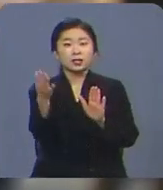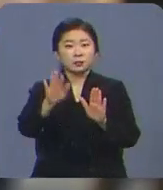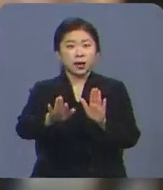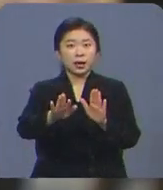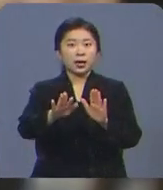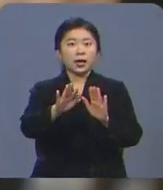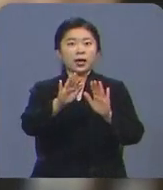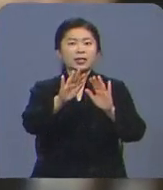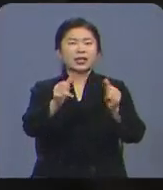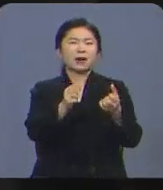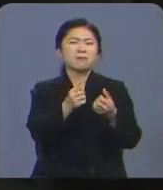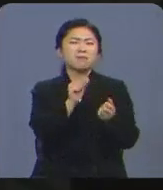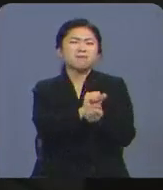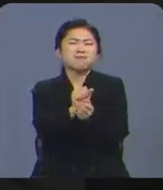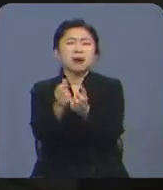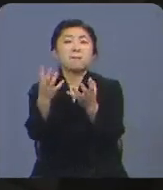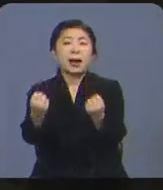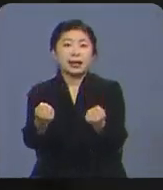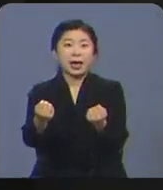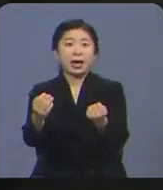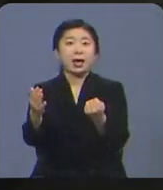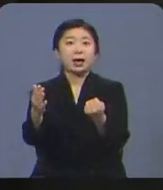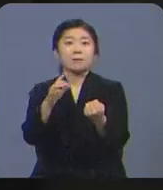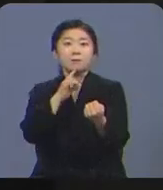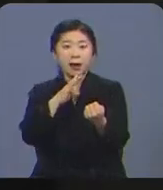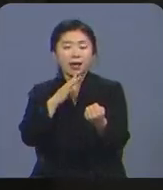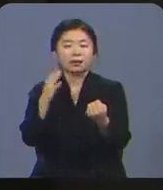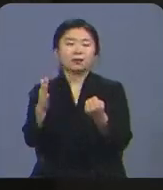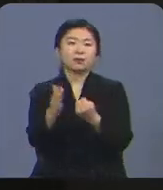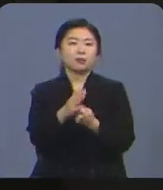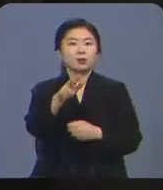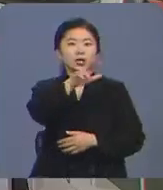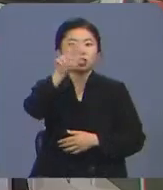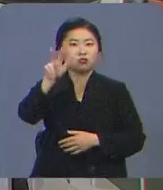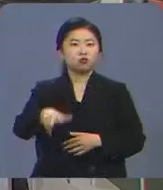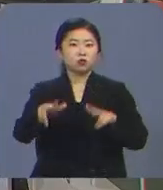발생한 학교에 한해서만 공개하겠다고 밝혀 진주 지역에서